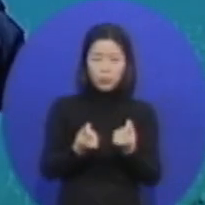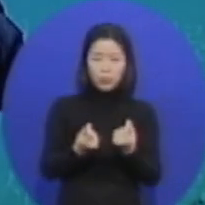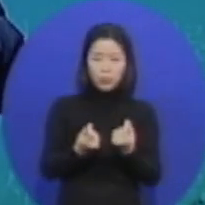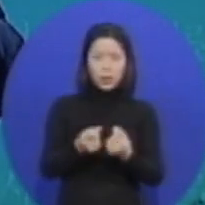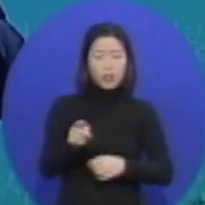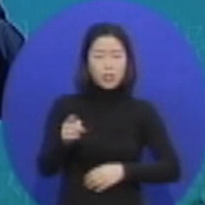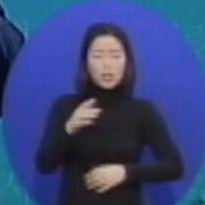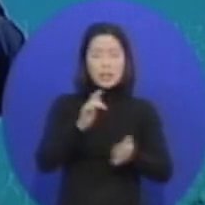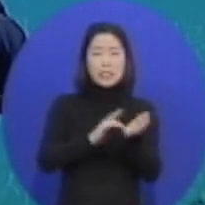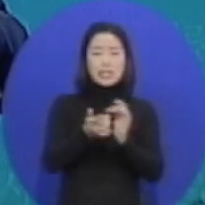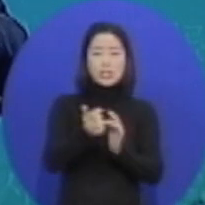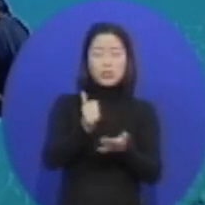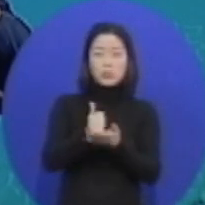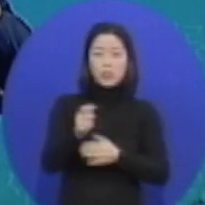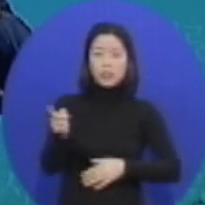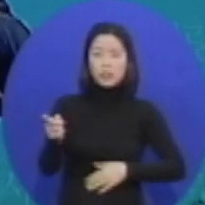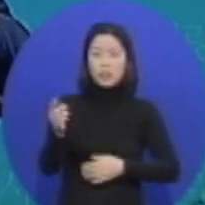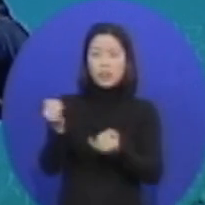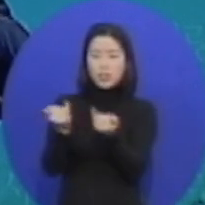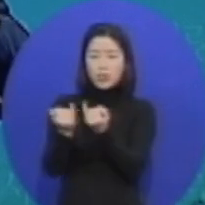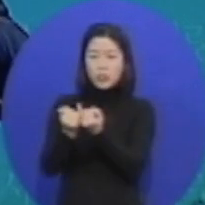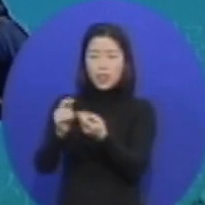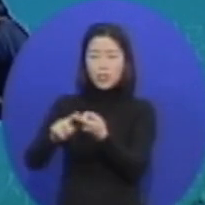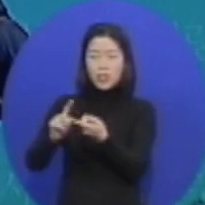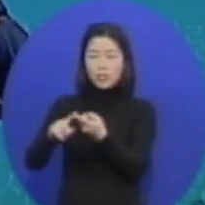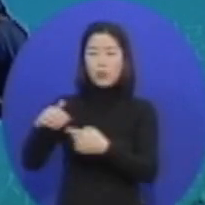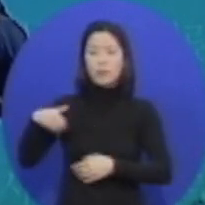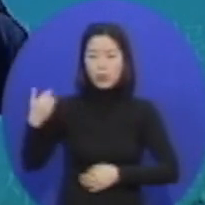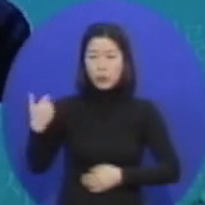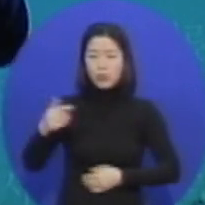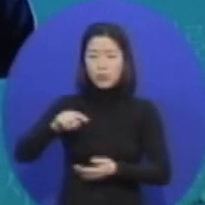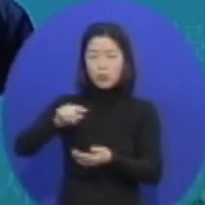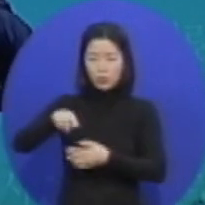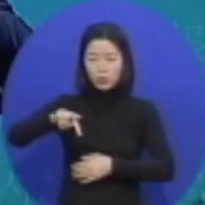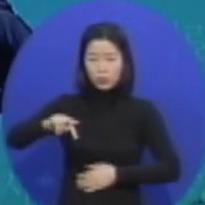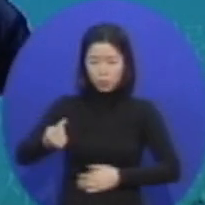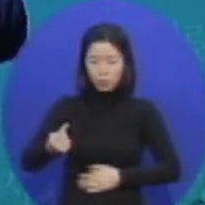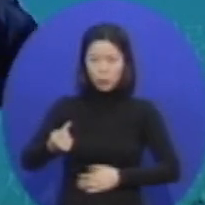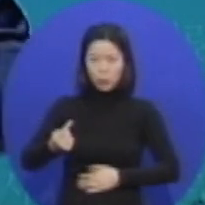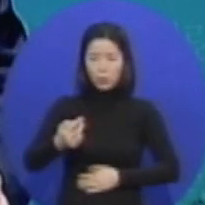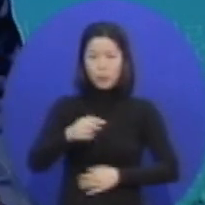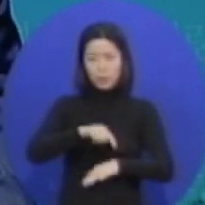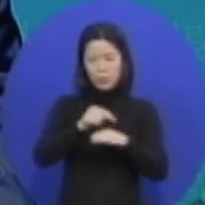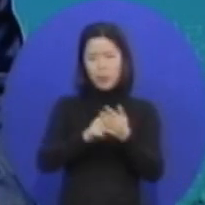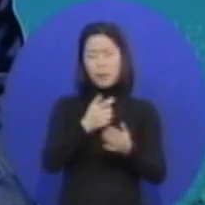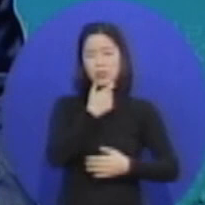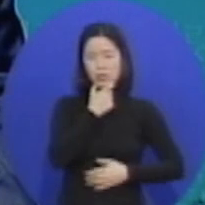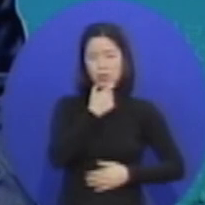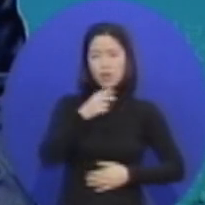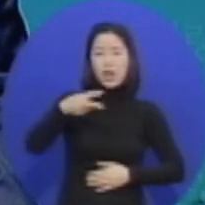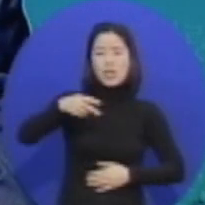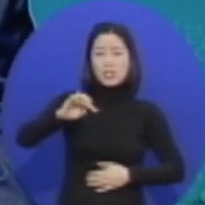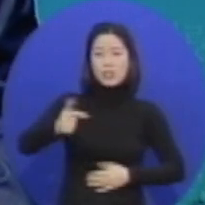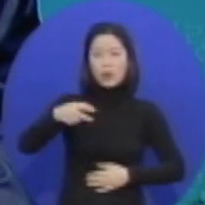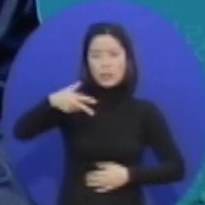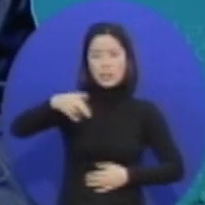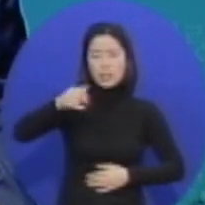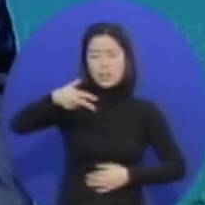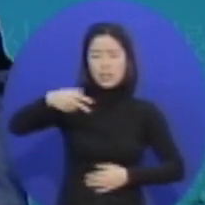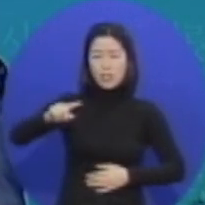몰라 보는 것도 너무 마음에 싫었고 선지자 라면 당연히 알던 한데